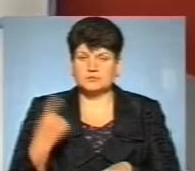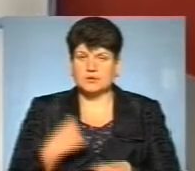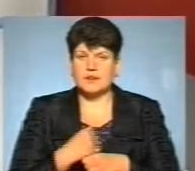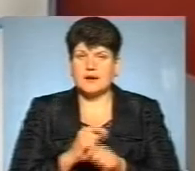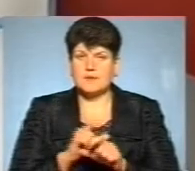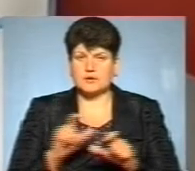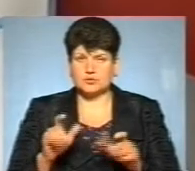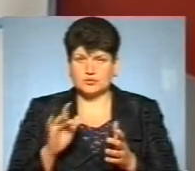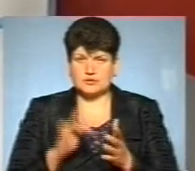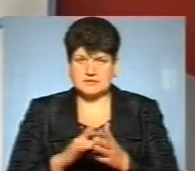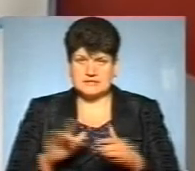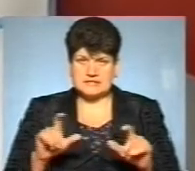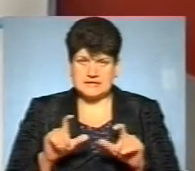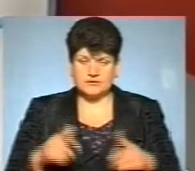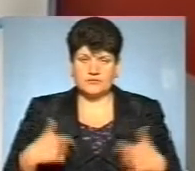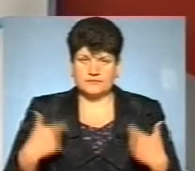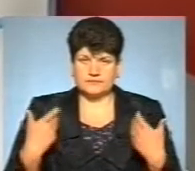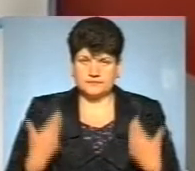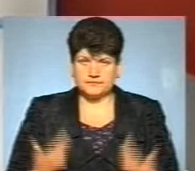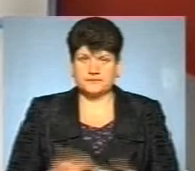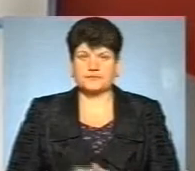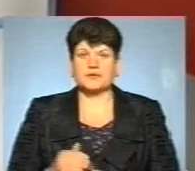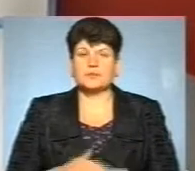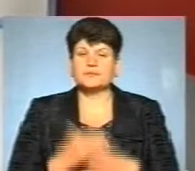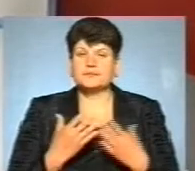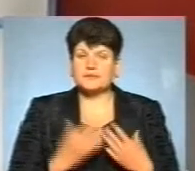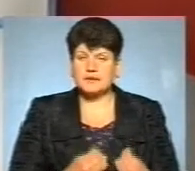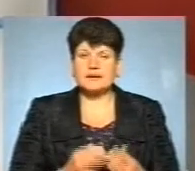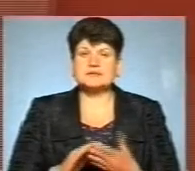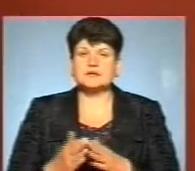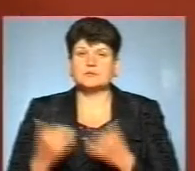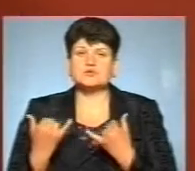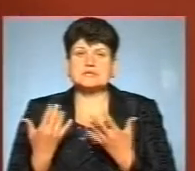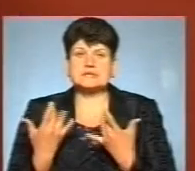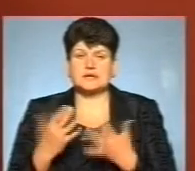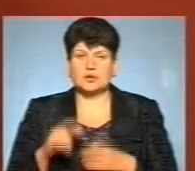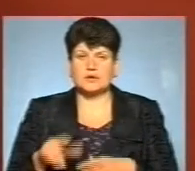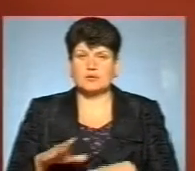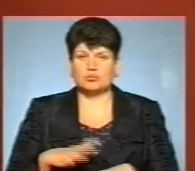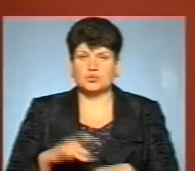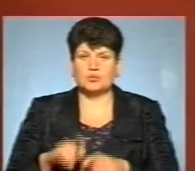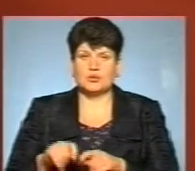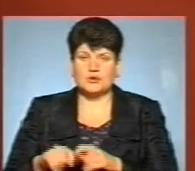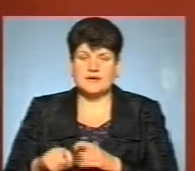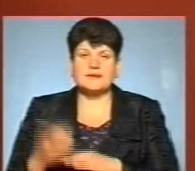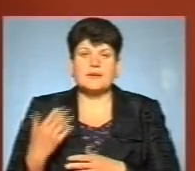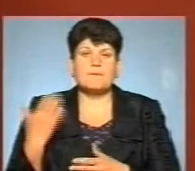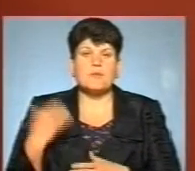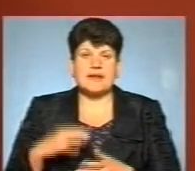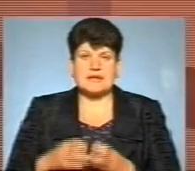центру. Мої вітання. Доброго дня. Отож, станом на сьогодні, скільки людей було протестовано і які попередні